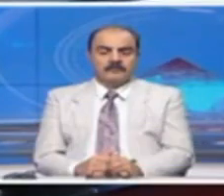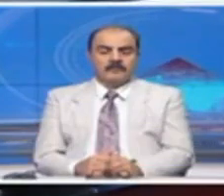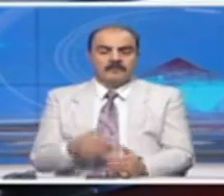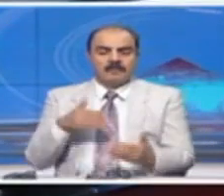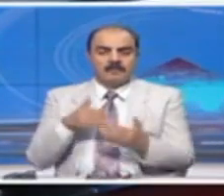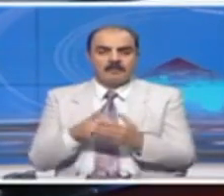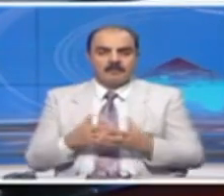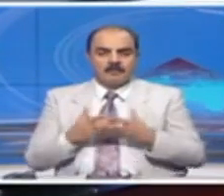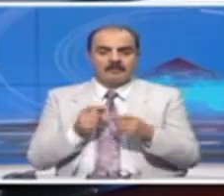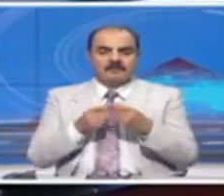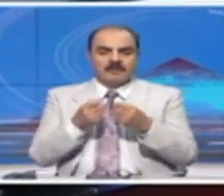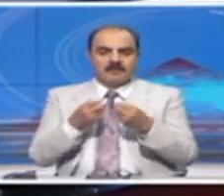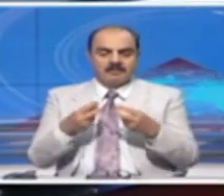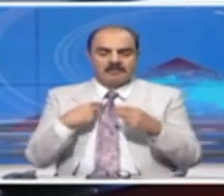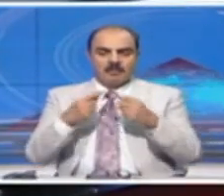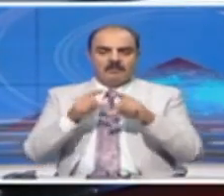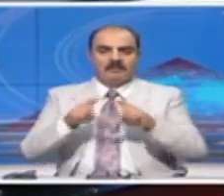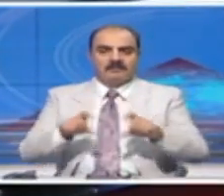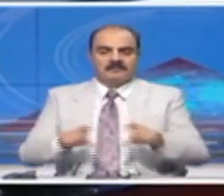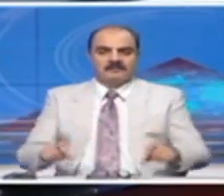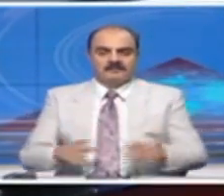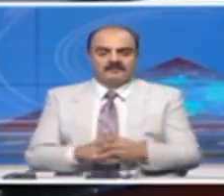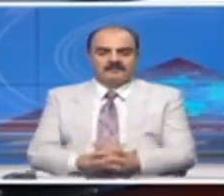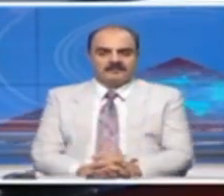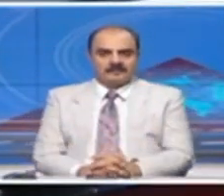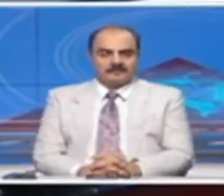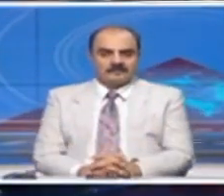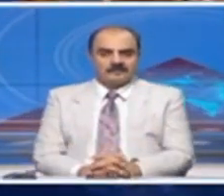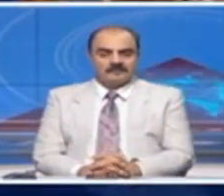ختام نشرة الخامسة، وهذا تذكير بأهم عناوينها.